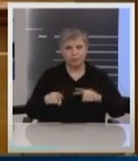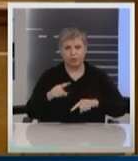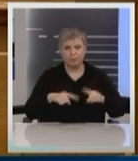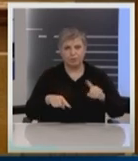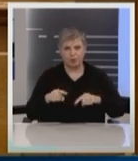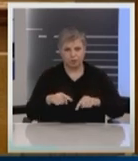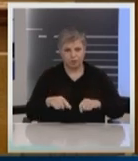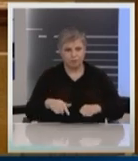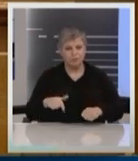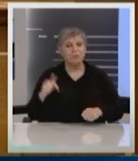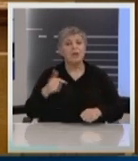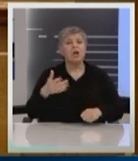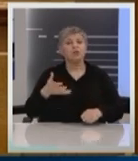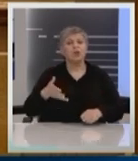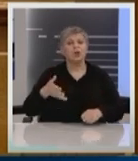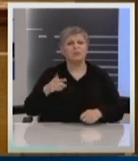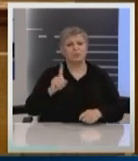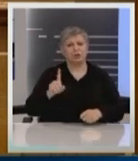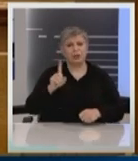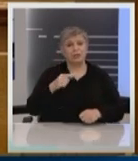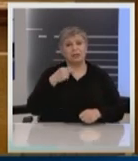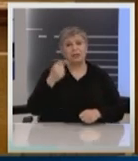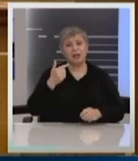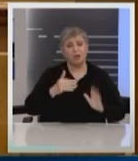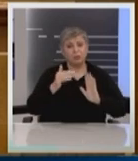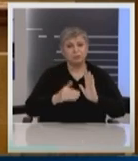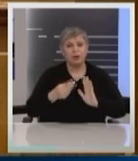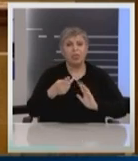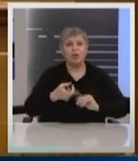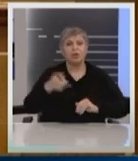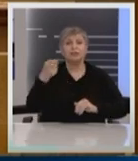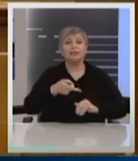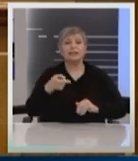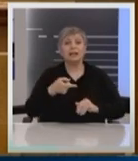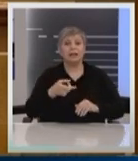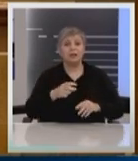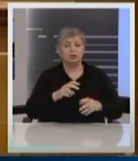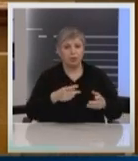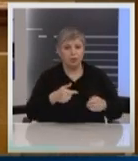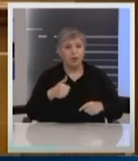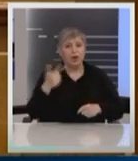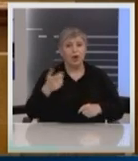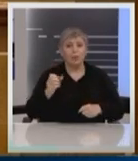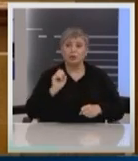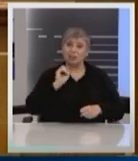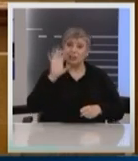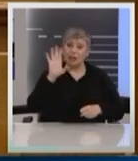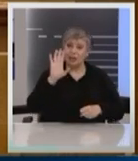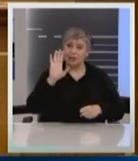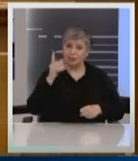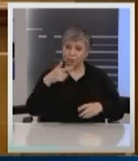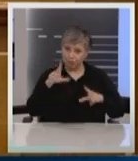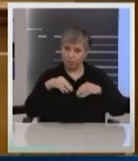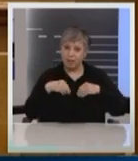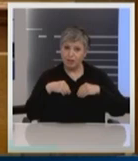Μητσοτάκης, θα κατεβάσω, λέει, 2% το πλεόνασμα. Πώς? Έχεις την άδεια των ξένων, είσαι πιο μάγκας